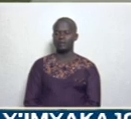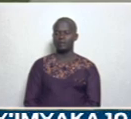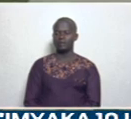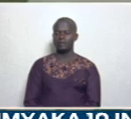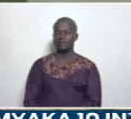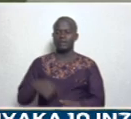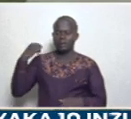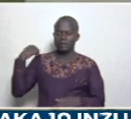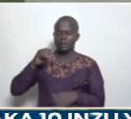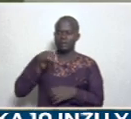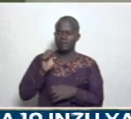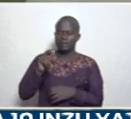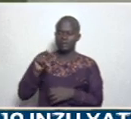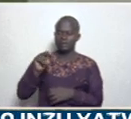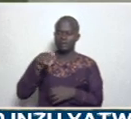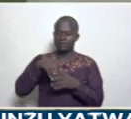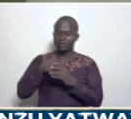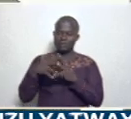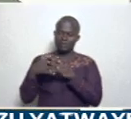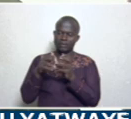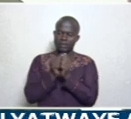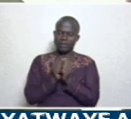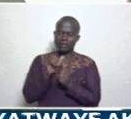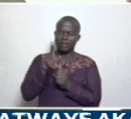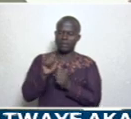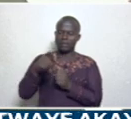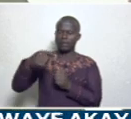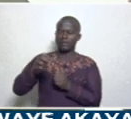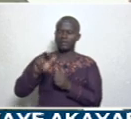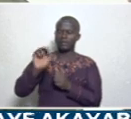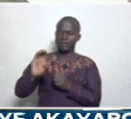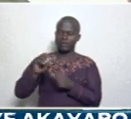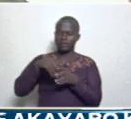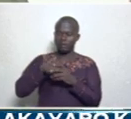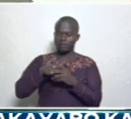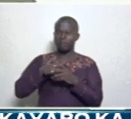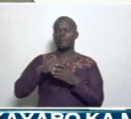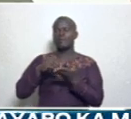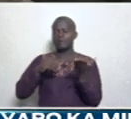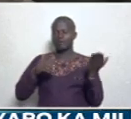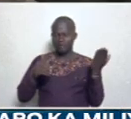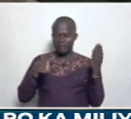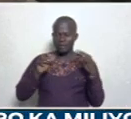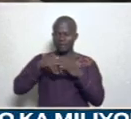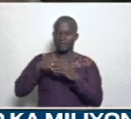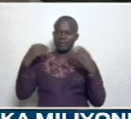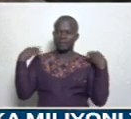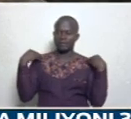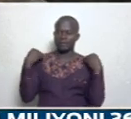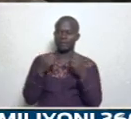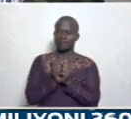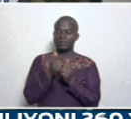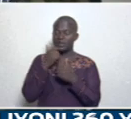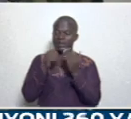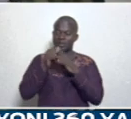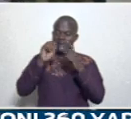Jenny Kapati wo mu ngabo za Leta Zunze Ubumwe za Amerika ndetse na Lieutenant Patrick Izuba wo mu ngabo z'u Rwanda ni bamwe mu bitabiriye iyi myitozo. Bavuga